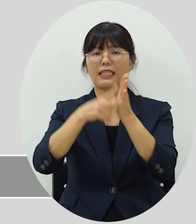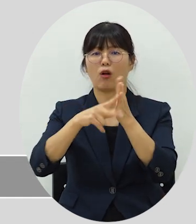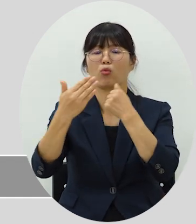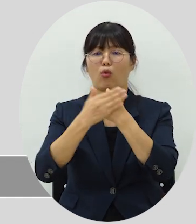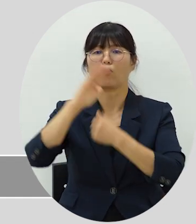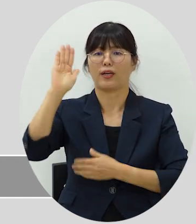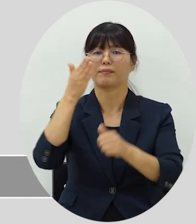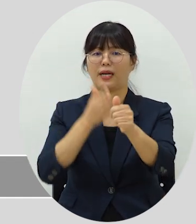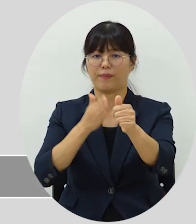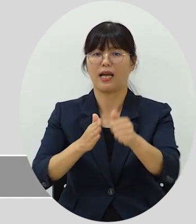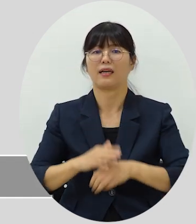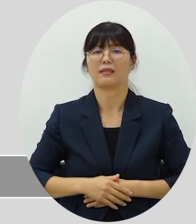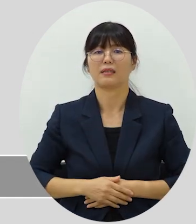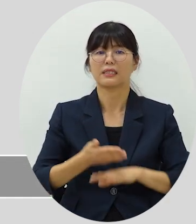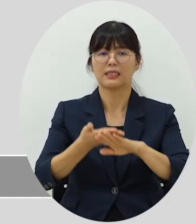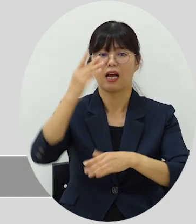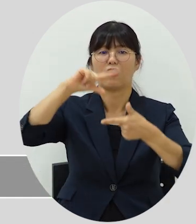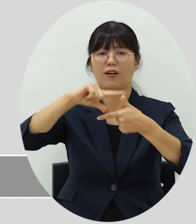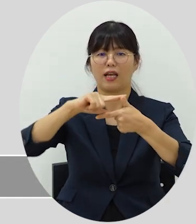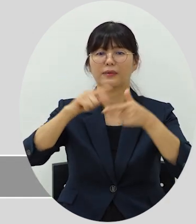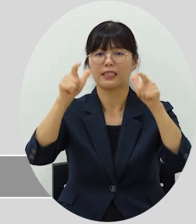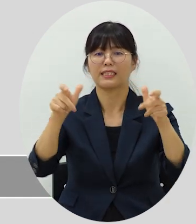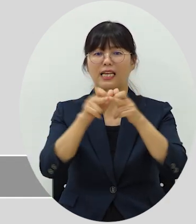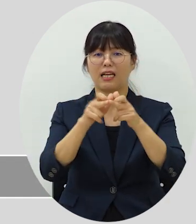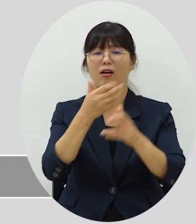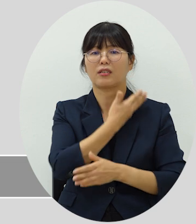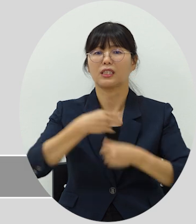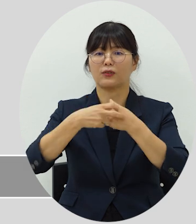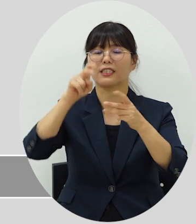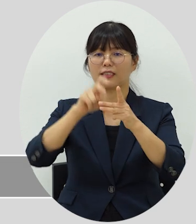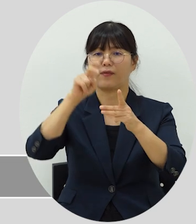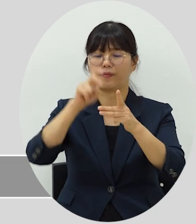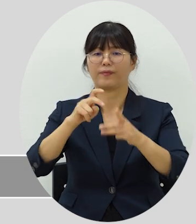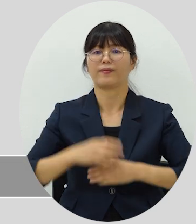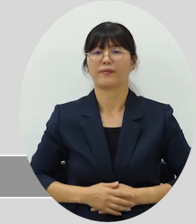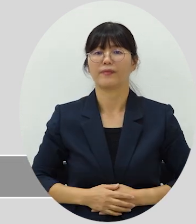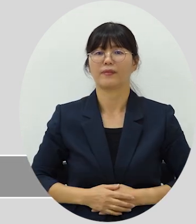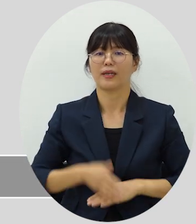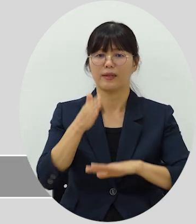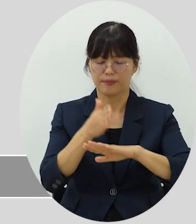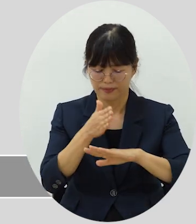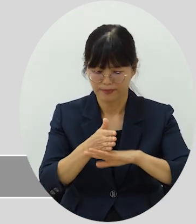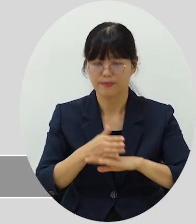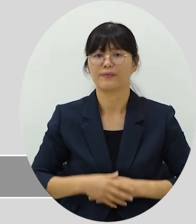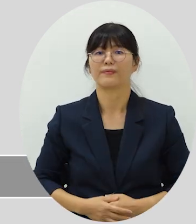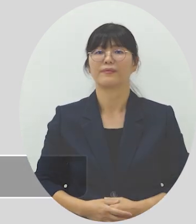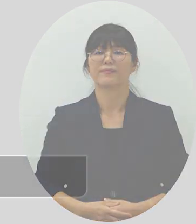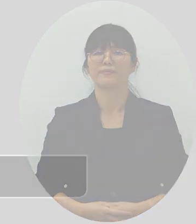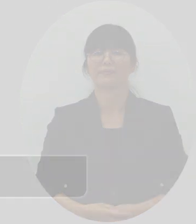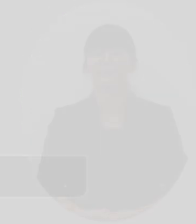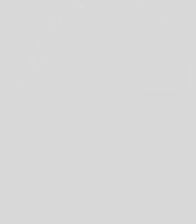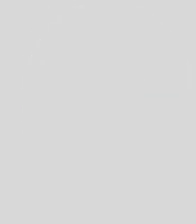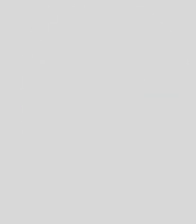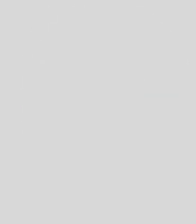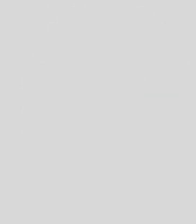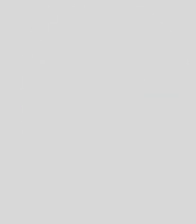되길 바랍니다. 이상 경상남도 지역장애인 보건의료센터였습니다. 감사합니다.